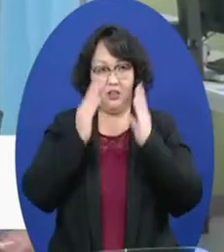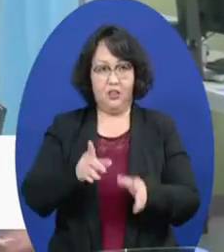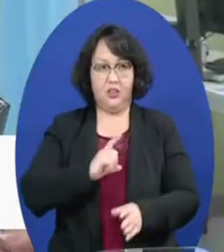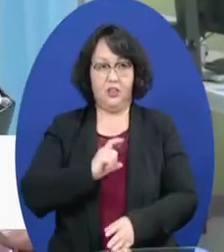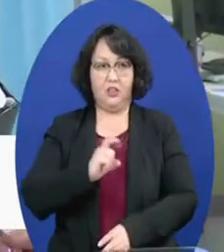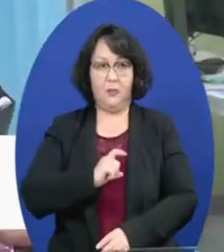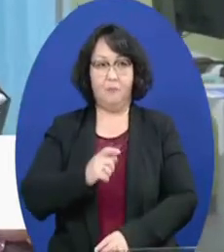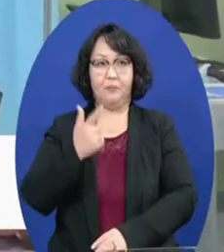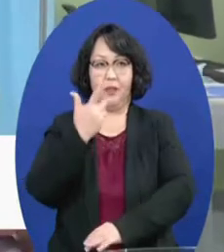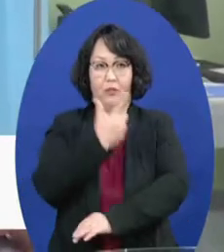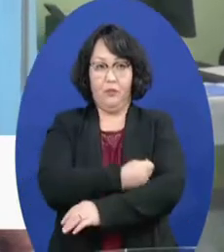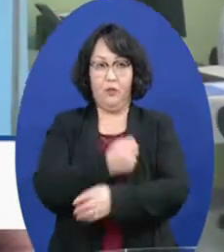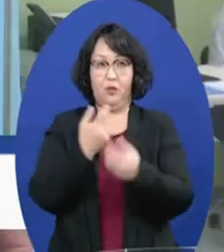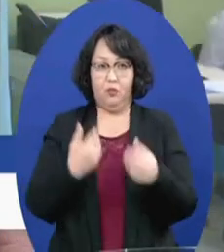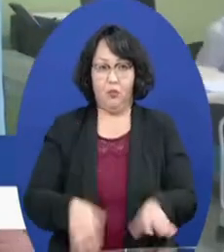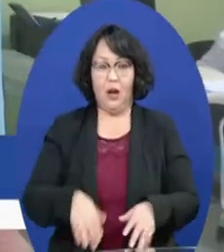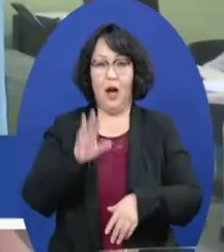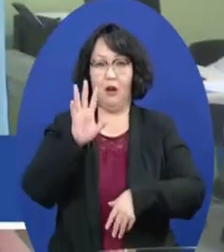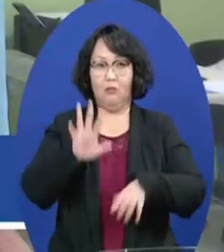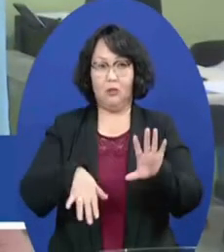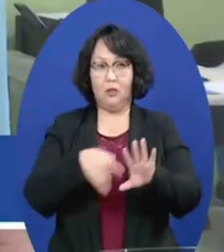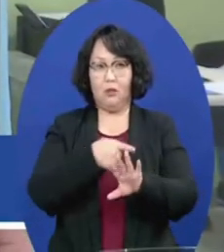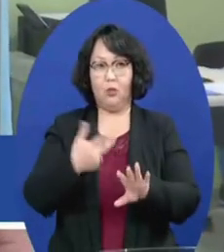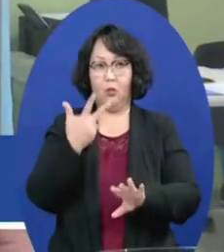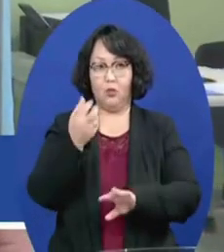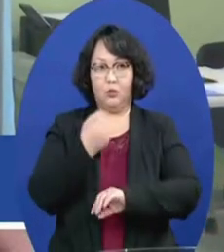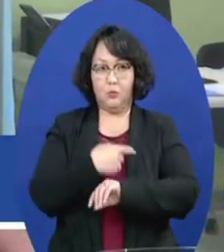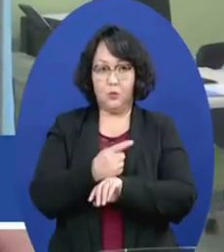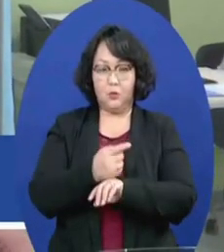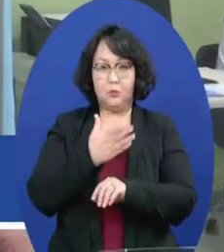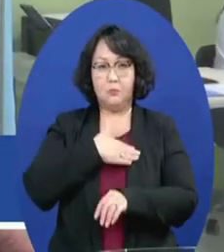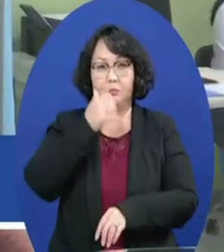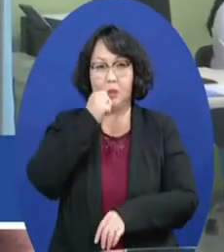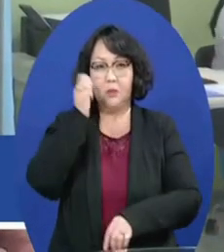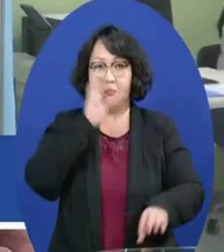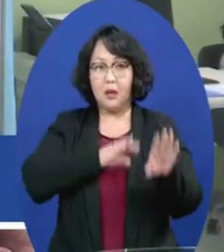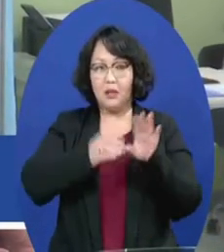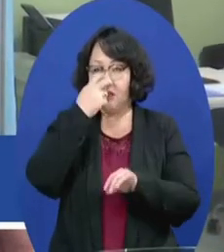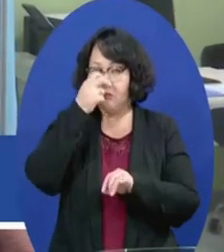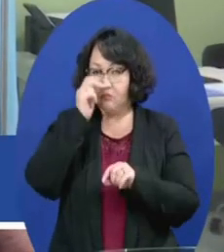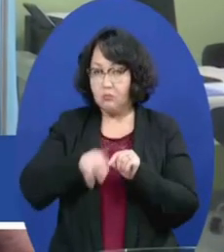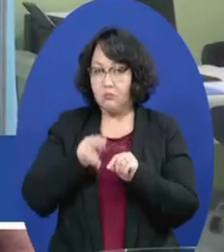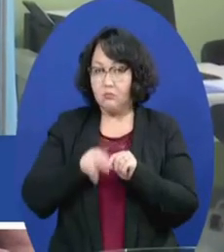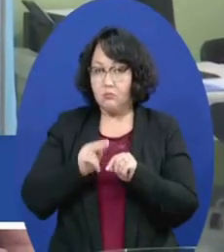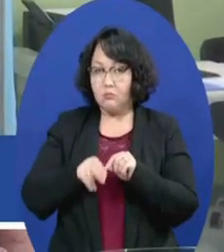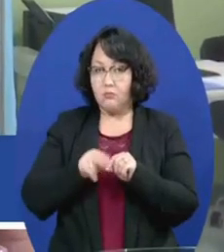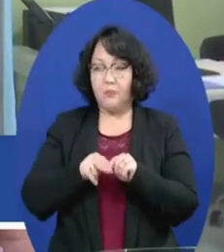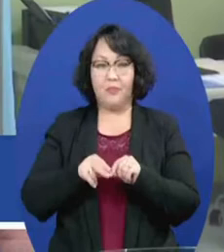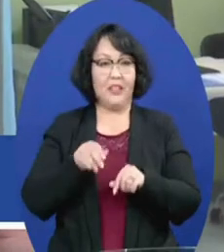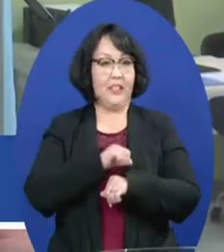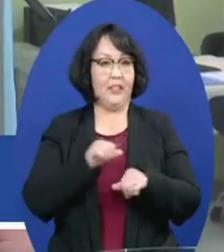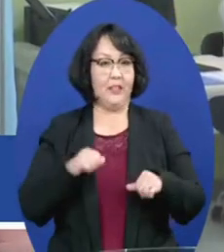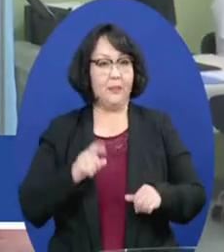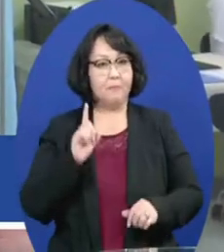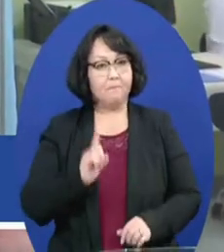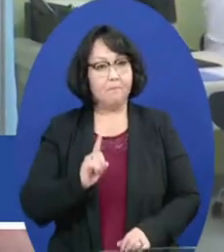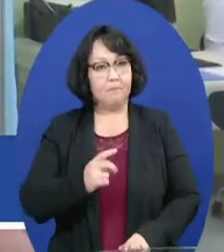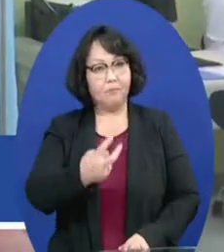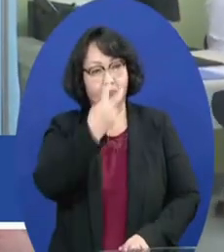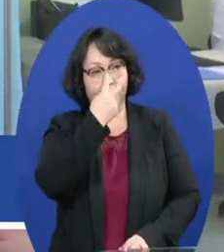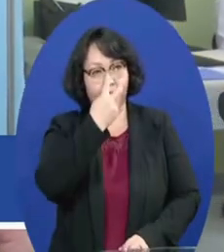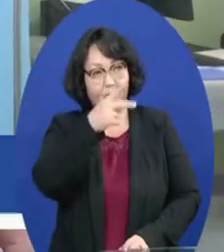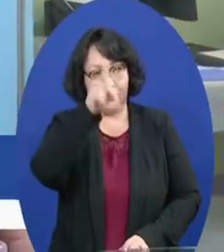Дархлаач жуулалт хийгсний дараагаар 15-аас 30 минут ажиглах хэсэг гэж байгаа. Ажиглах хэсгээр ард иргэд маань байрлаж үзнэ.